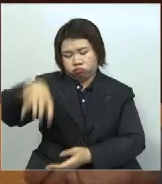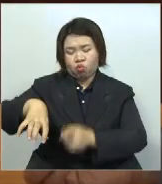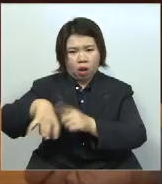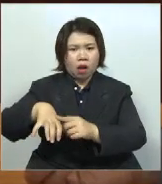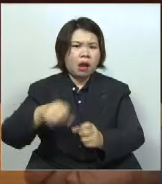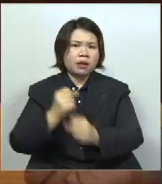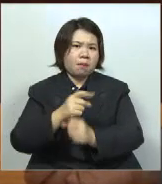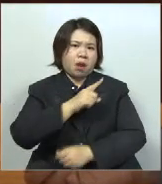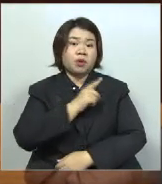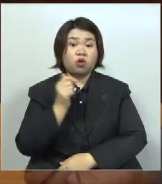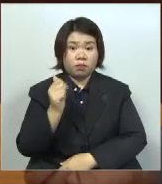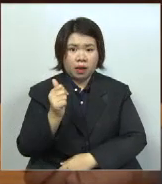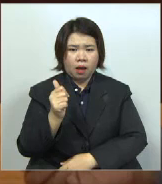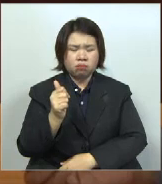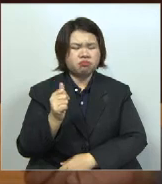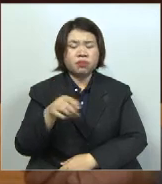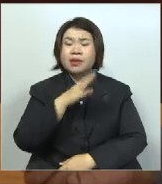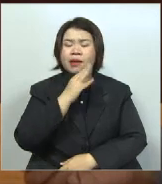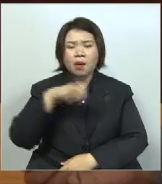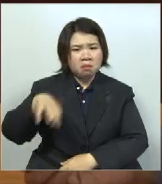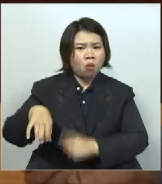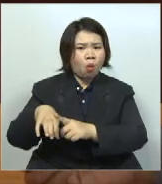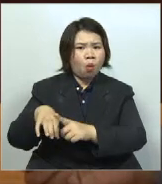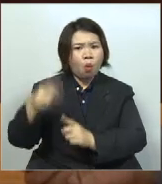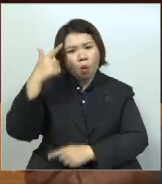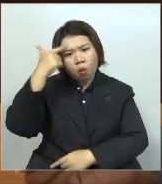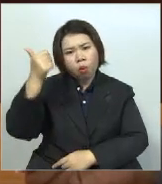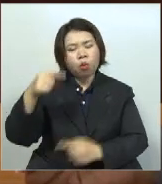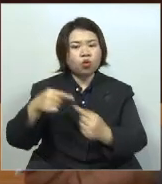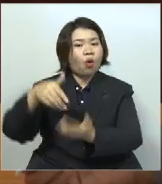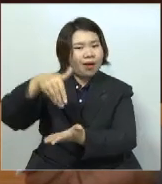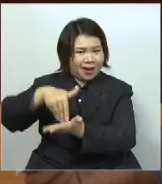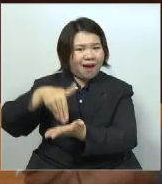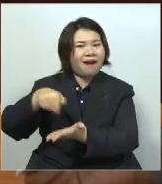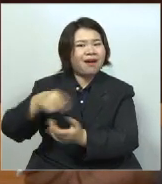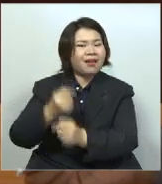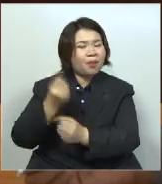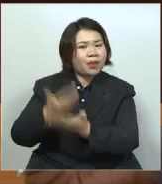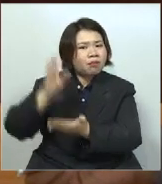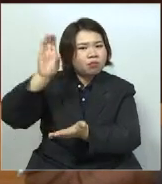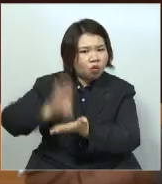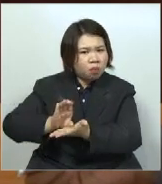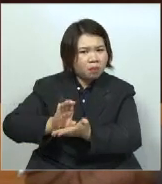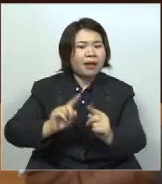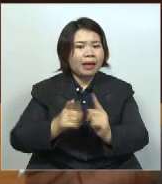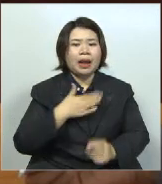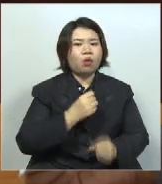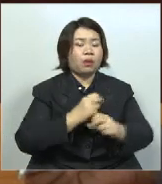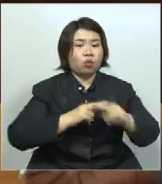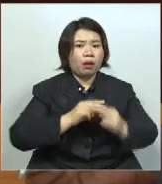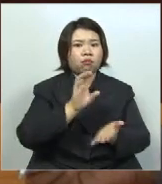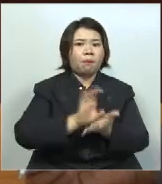าพนะครับมีความรู้มีความสามารถหรือว่าอาจจะเป็นหน่วยงานส่วนกลางที่เขาสามารถตั้งงบประมาณได้เราตั้งจังหวัดนี้ไม่